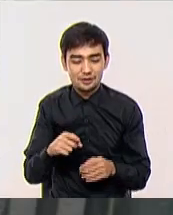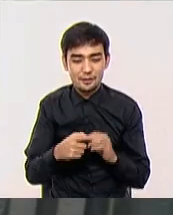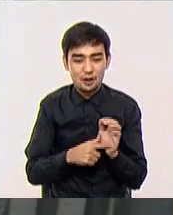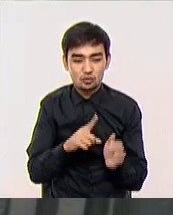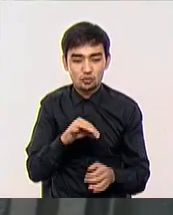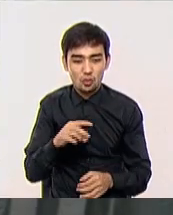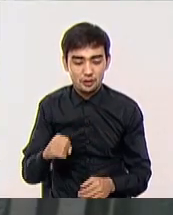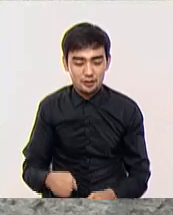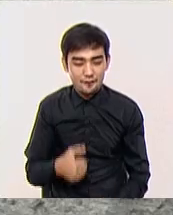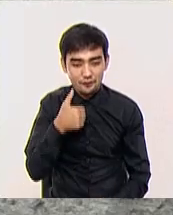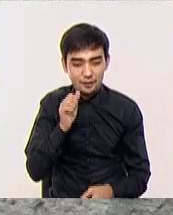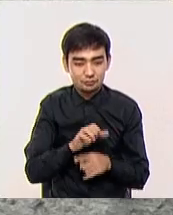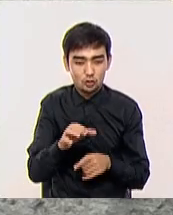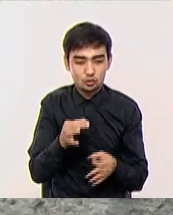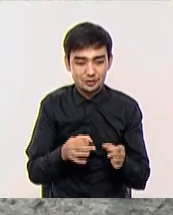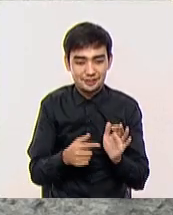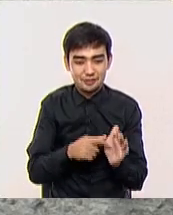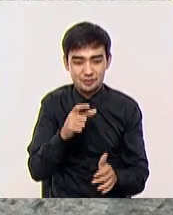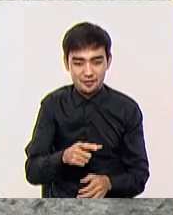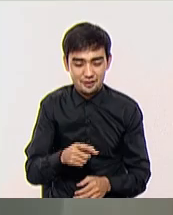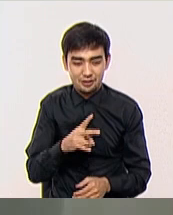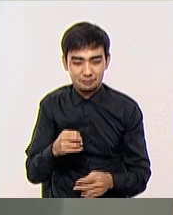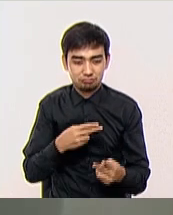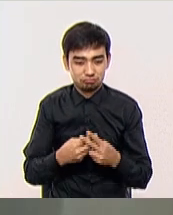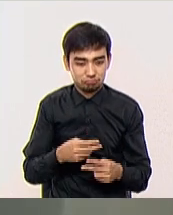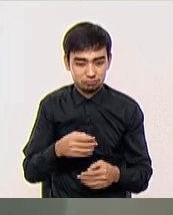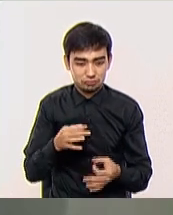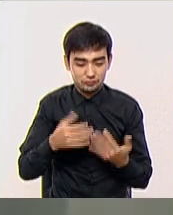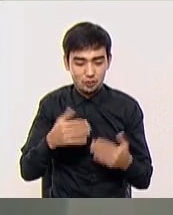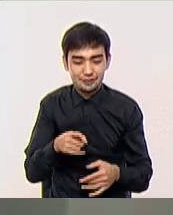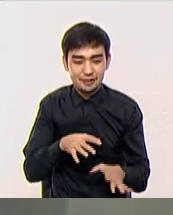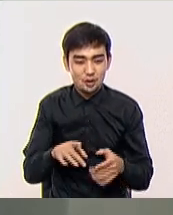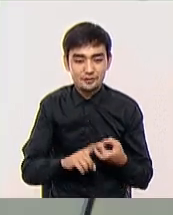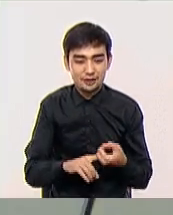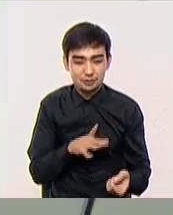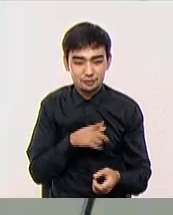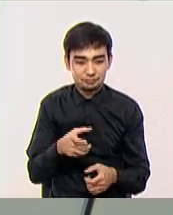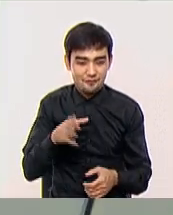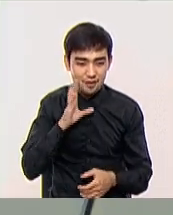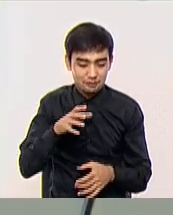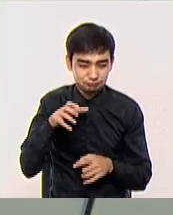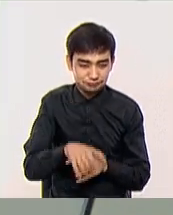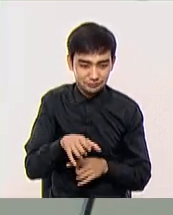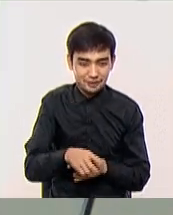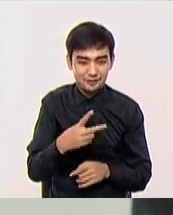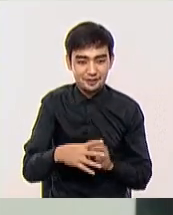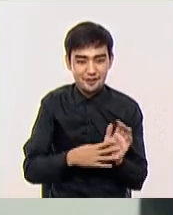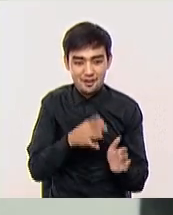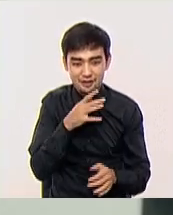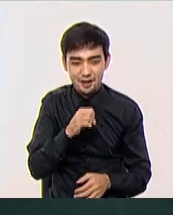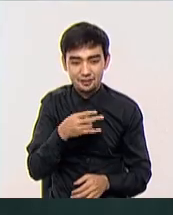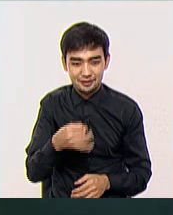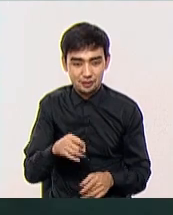Буквально вчера суд отправил 7 сотрудников колонии на нары. Согласно материалам дела, они топили в тазу и лишали сна 29-летнего